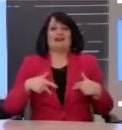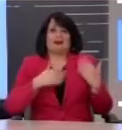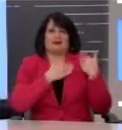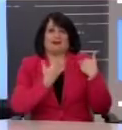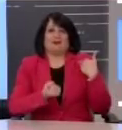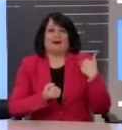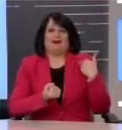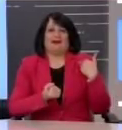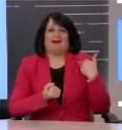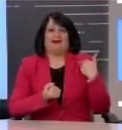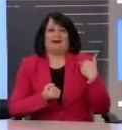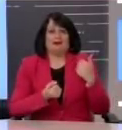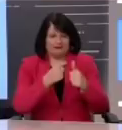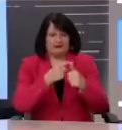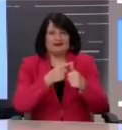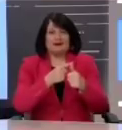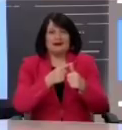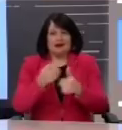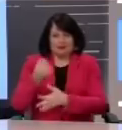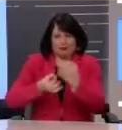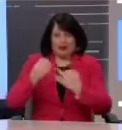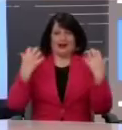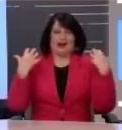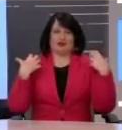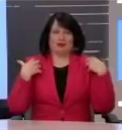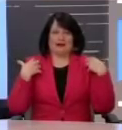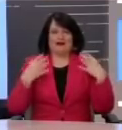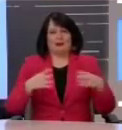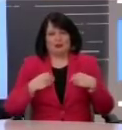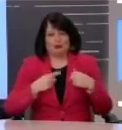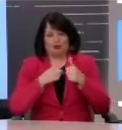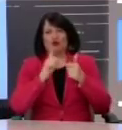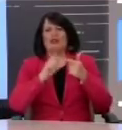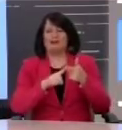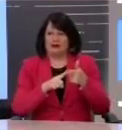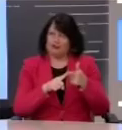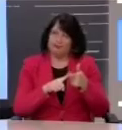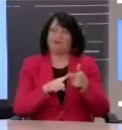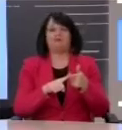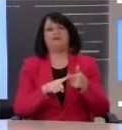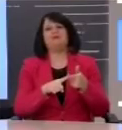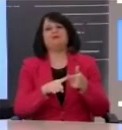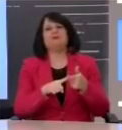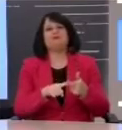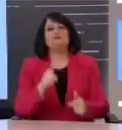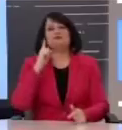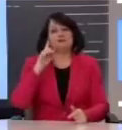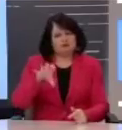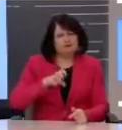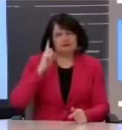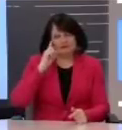ευθύνης, είναι προφανώς η πρώτη. Πάμε τώρα στο δεύτερο σημείο. Γιατί αν κατάλαβα καλά,